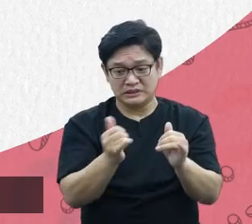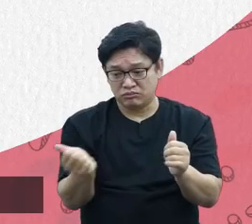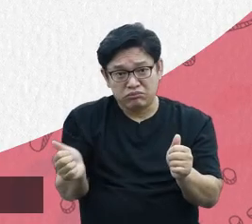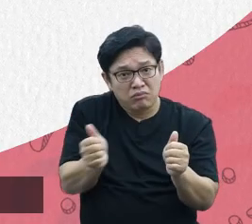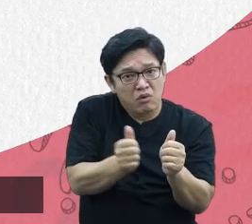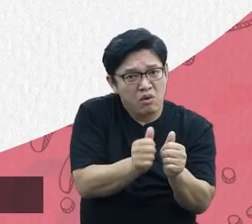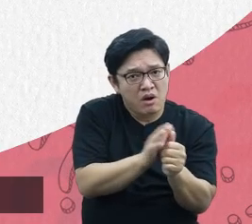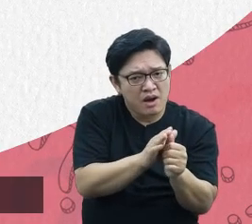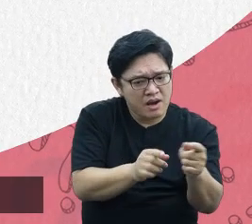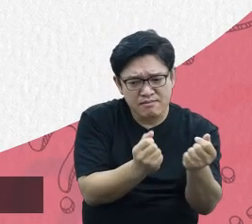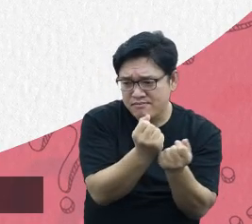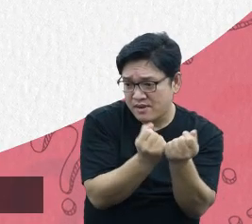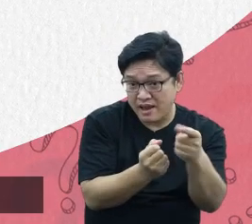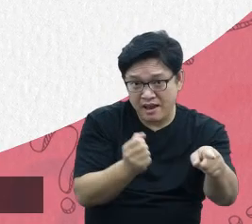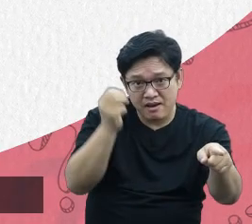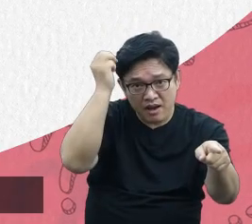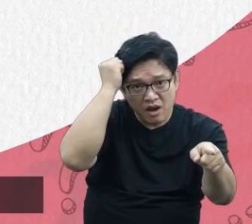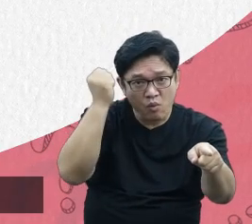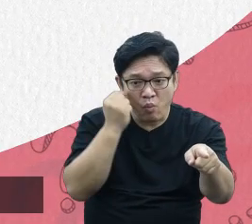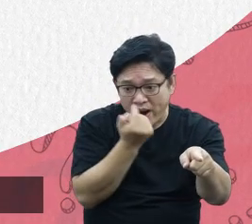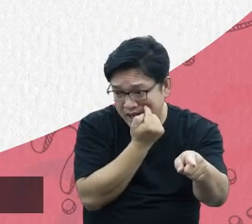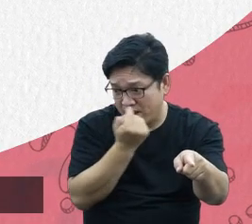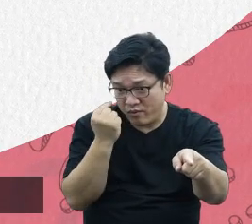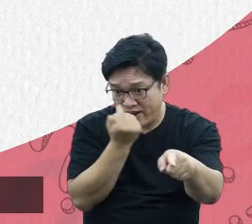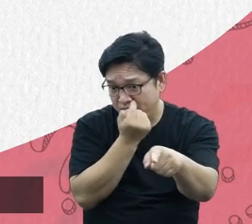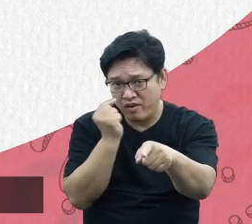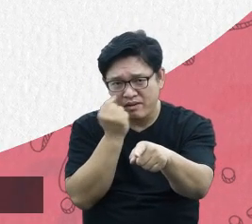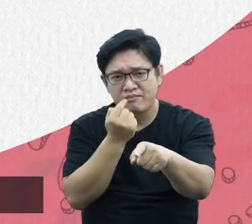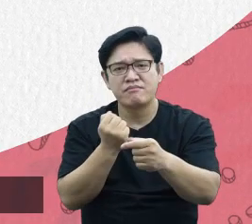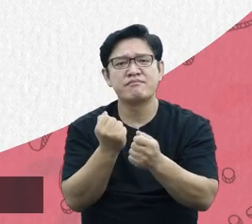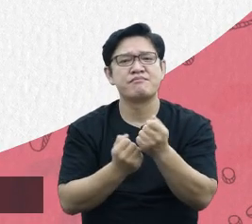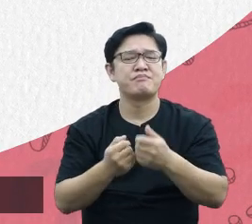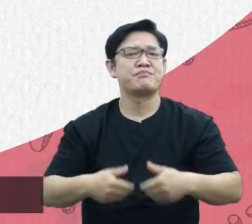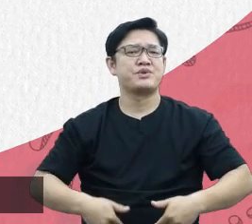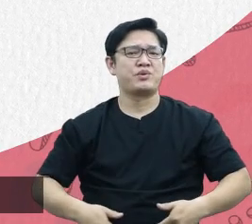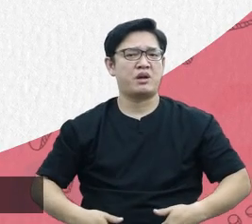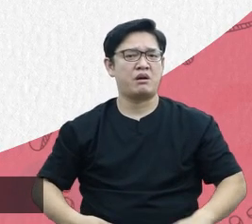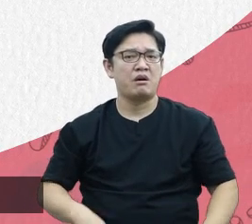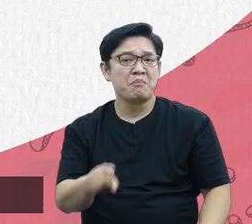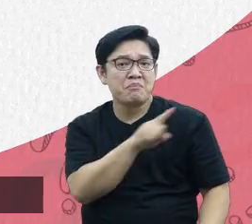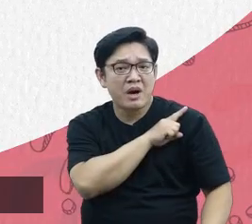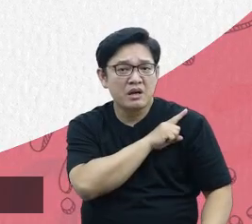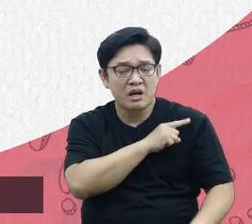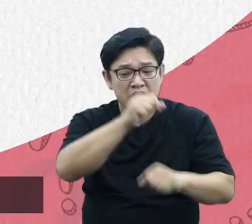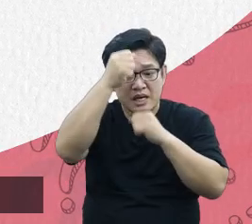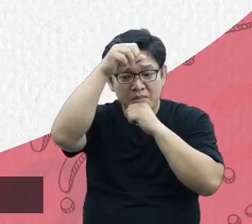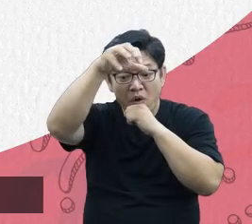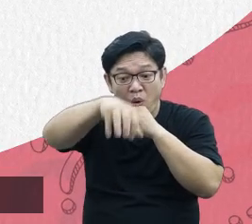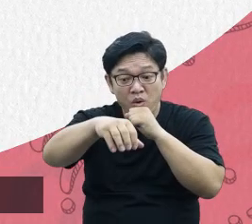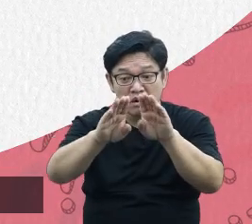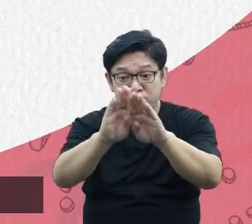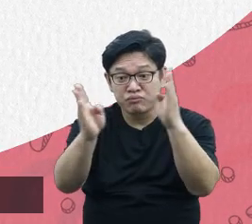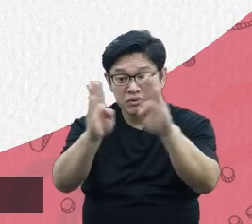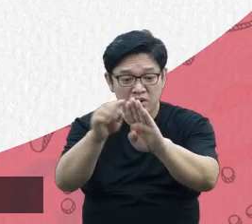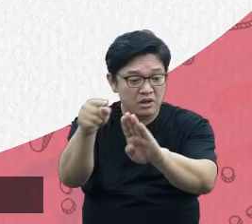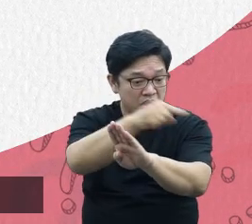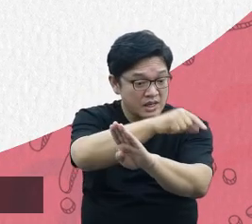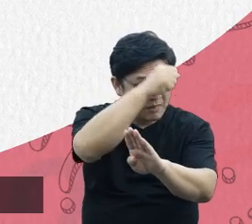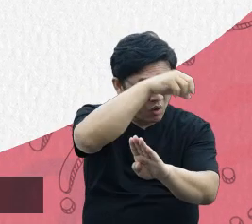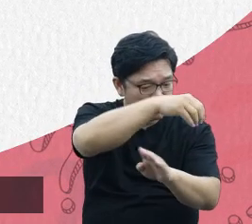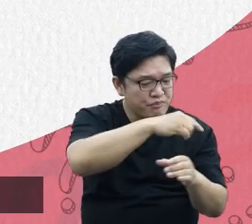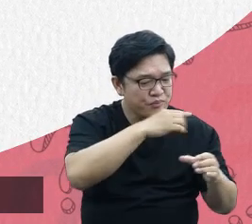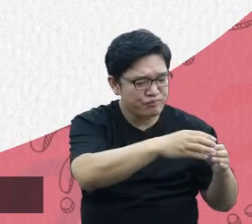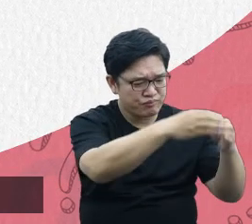지원자는 장애인과 함께 다음 내용을 확인하세요. 먼저 소화기는 현관문과 가까운 곳에